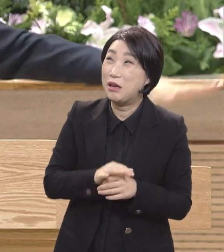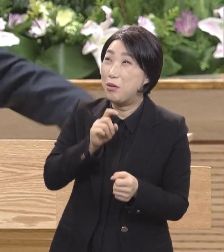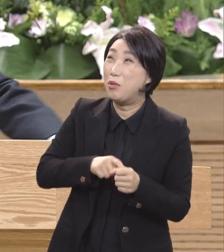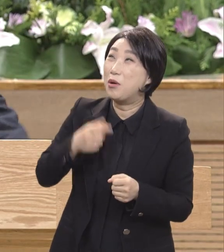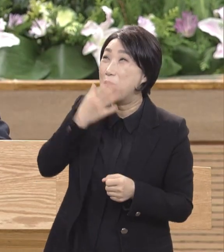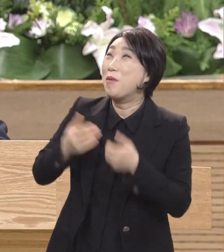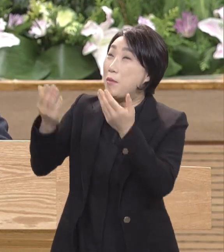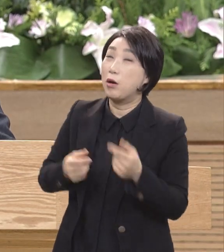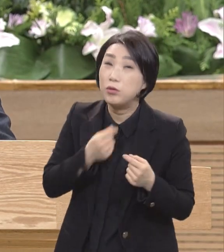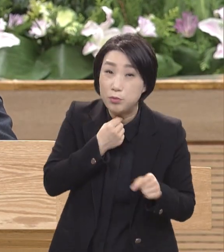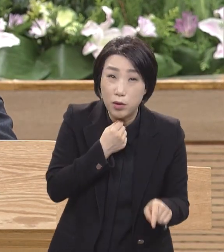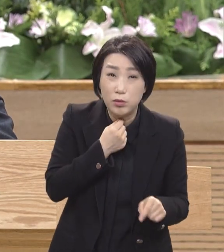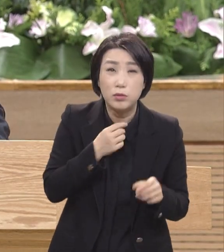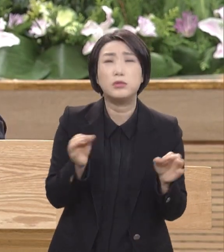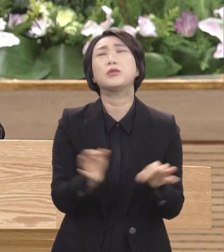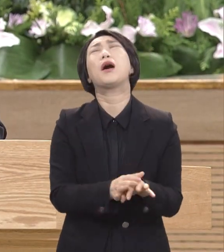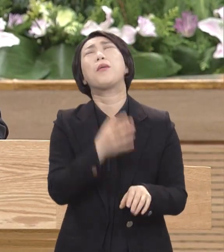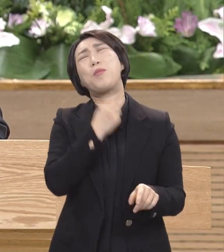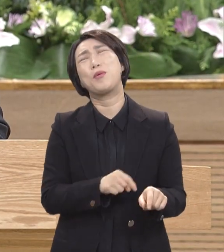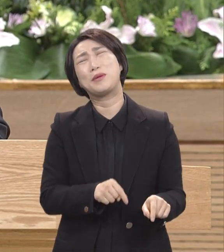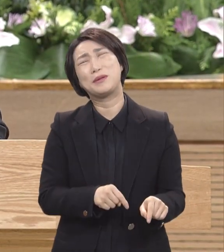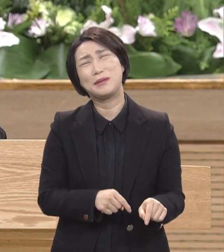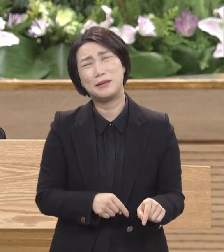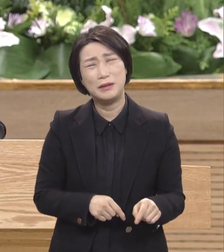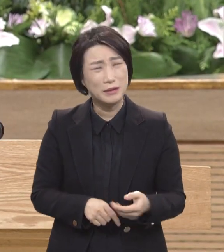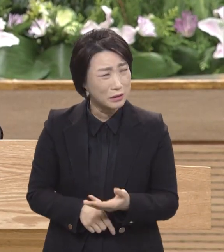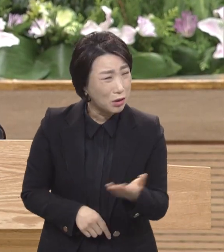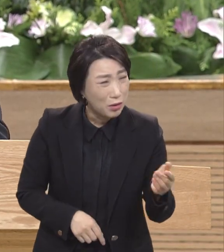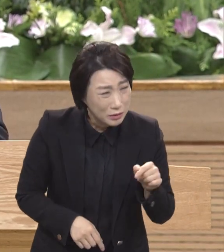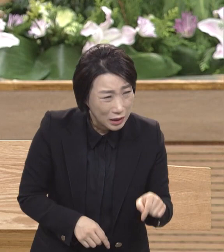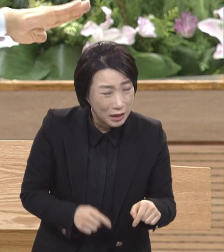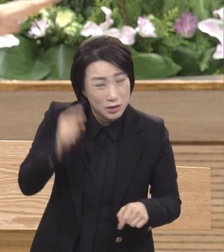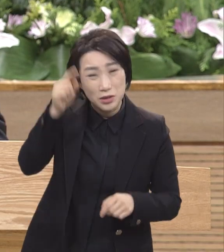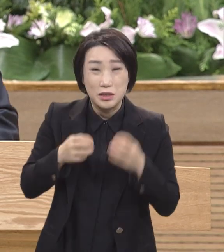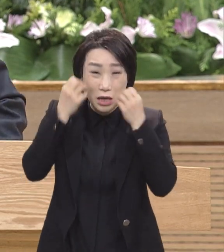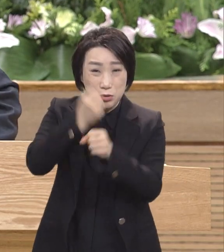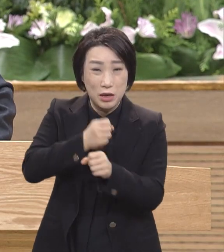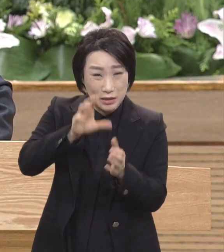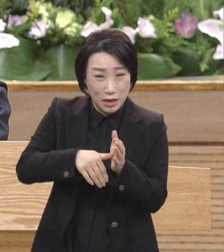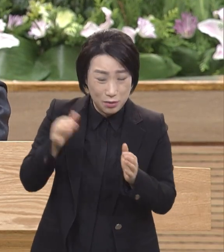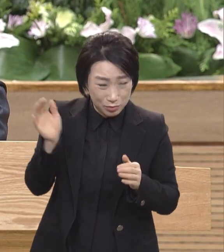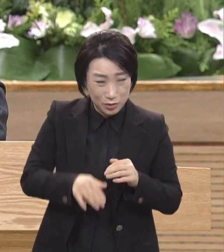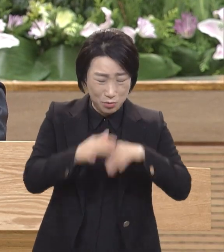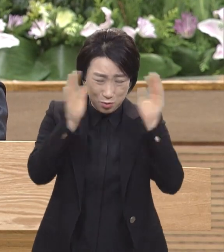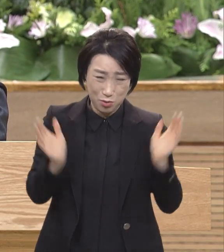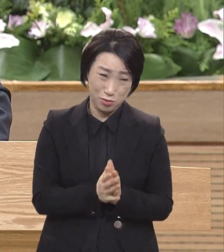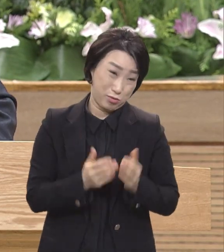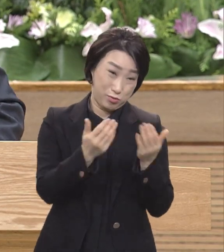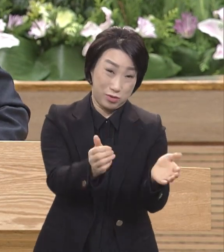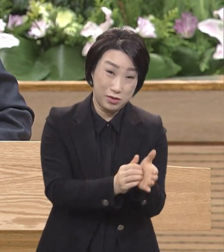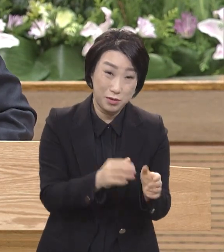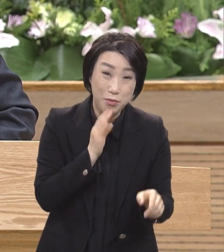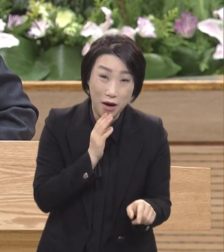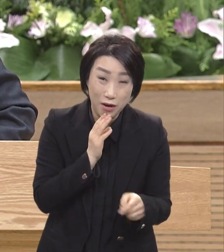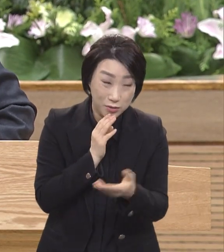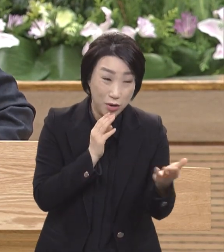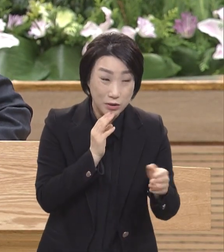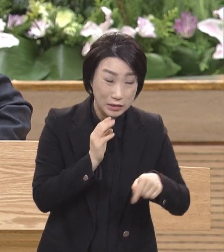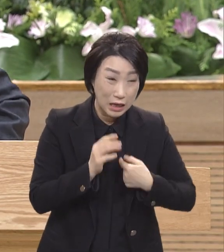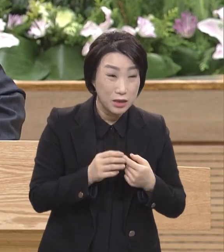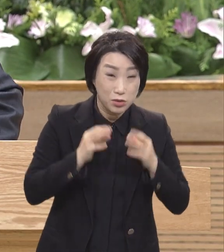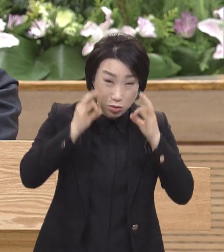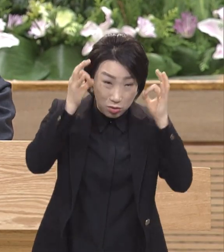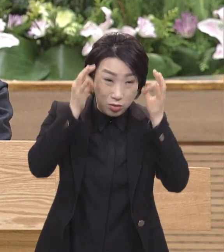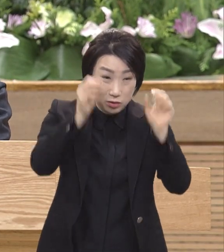썩을 복인데, 나는 그걸 너에게 이미 천지창조에서 주었고 너희 자신들이